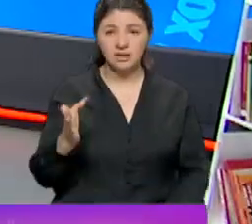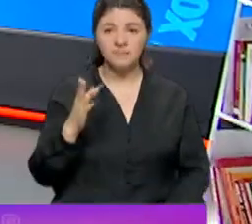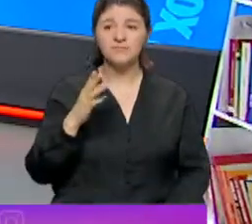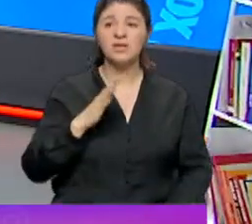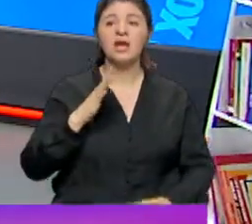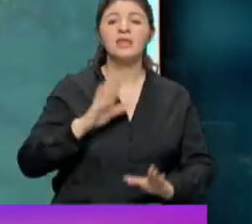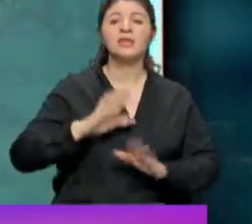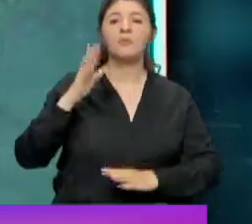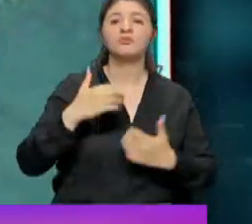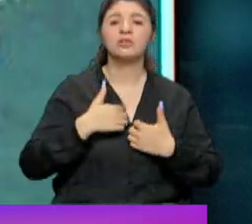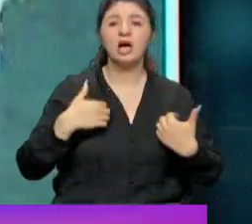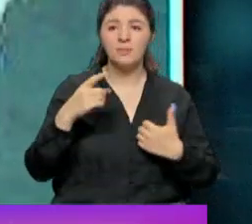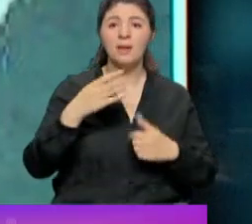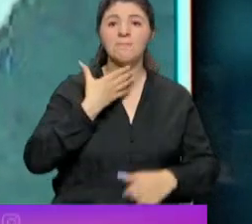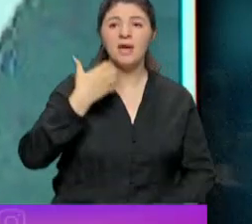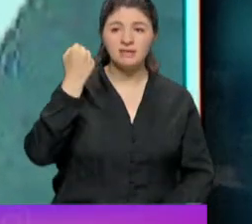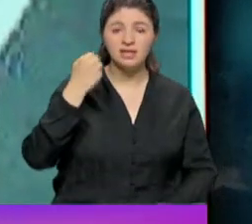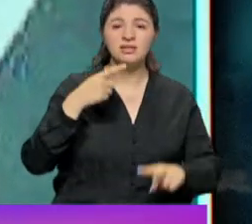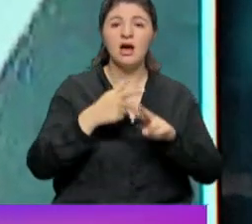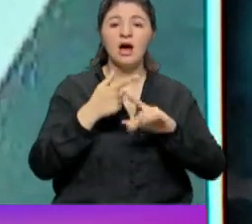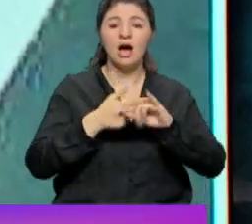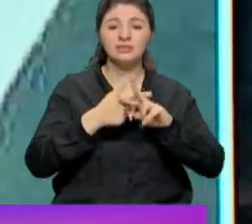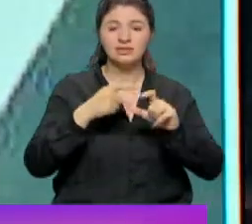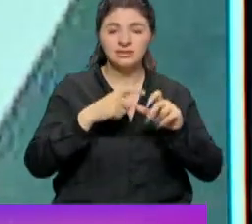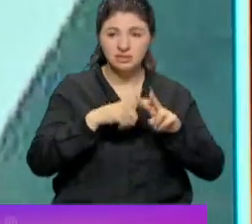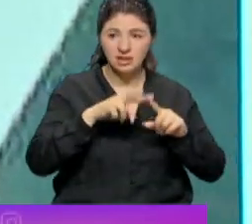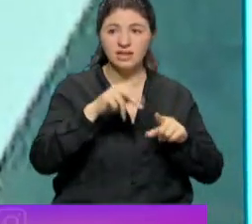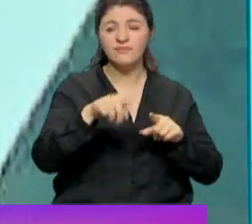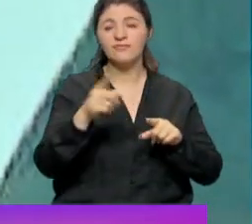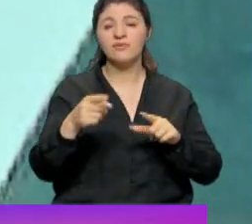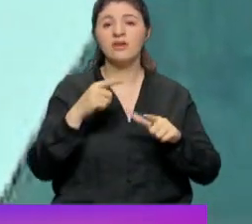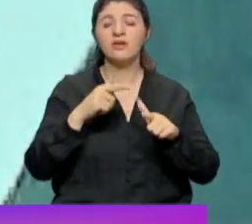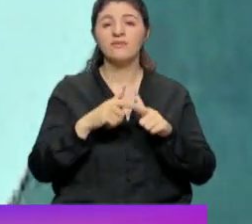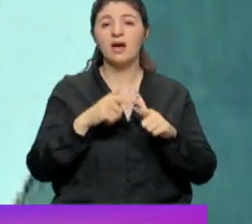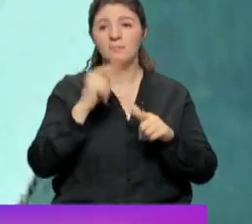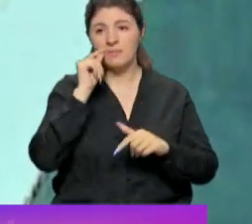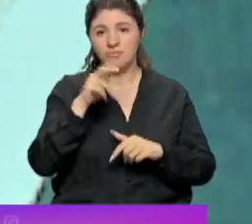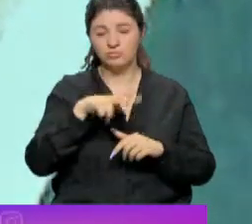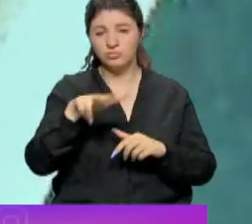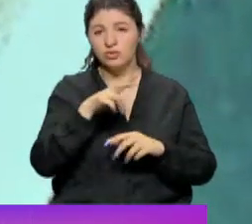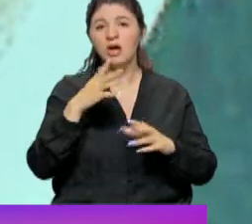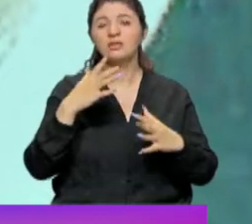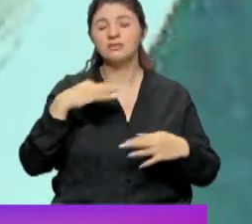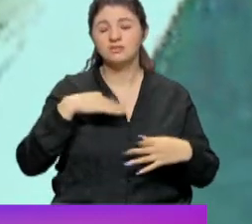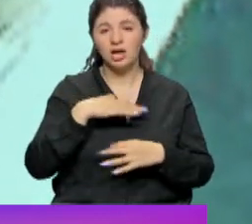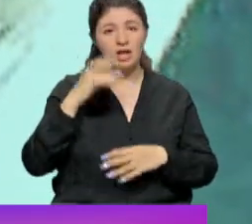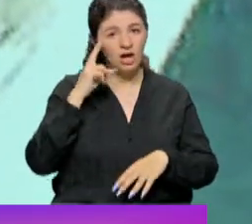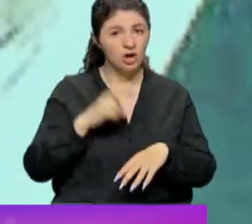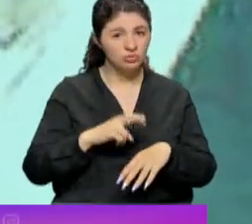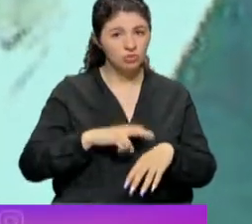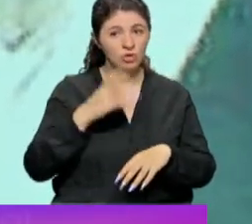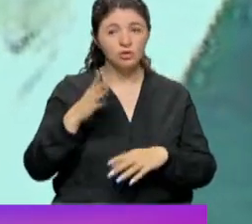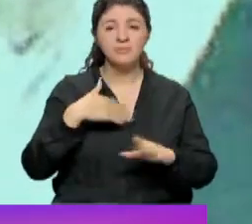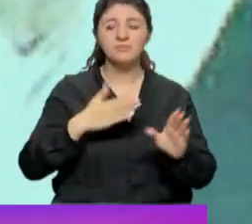demokrasi kahramanlarımız Adnan Menderes Hasan Polatkan patiğin Rüştü zorluyor var farkıyla alıyoruz